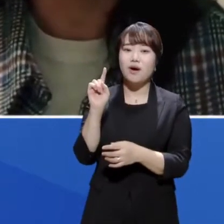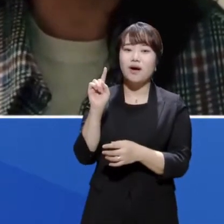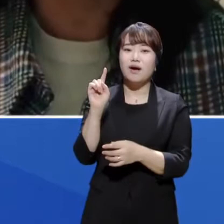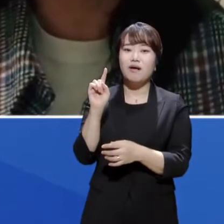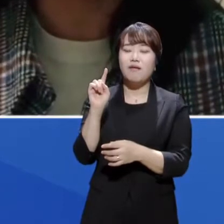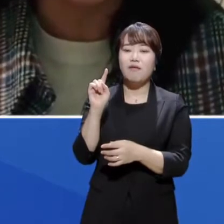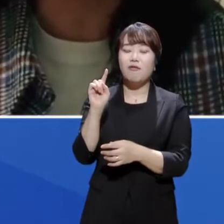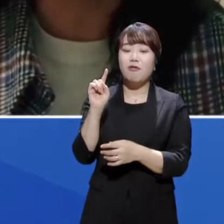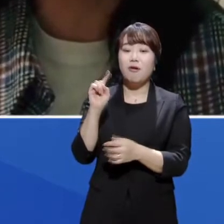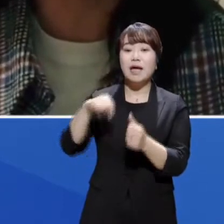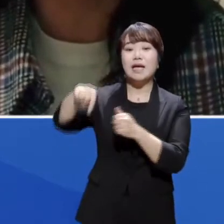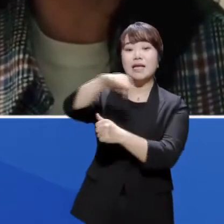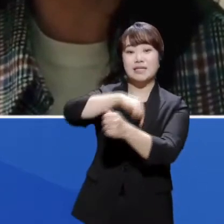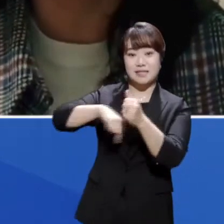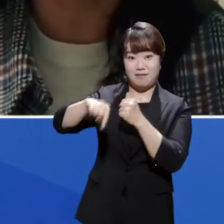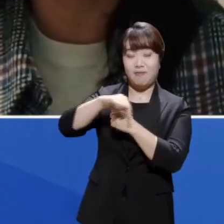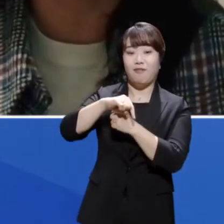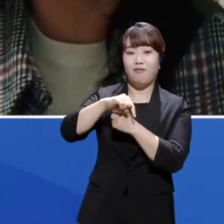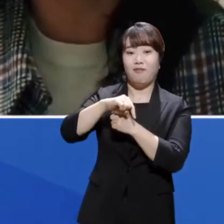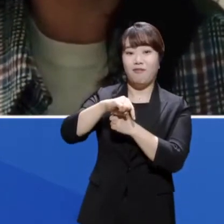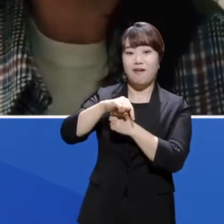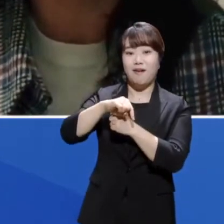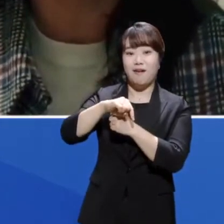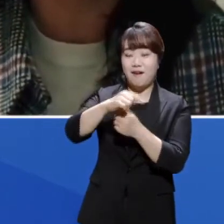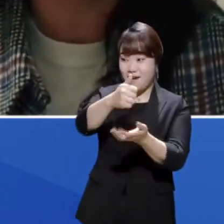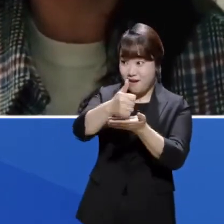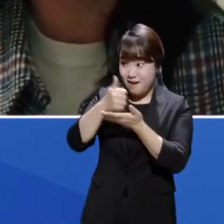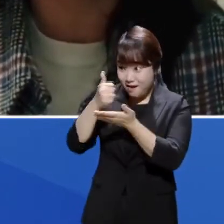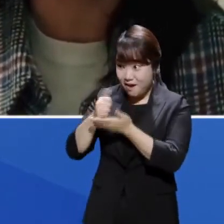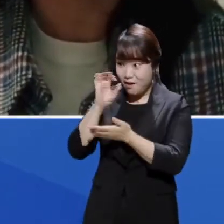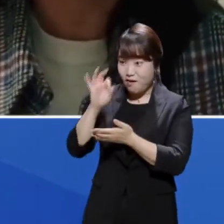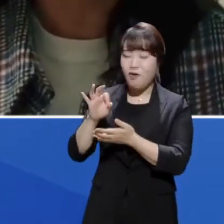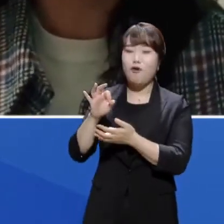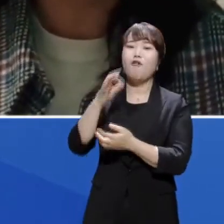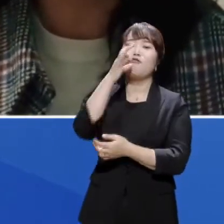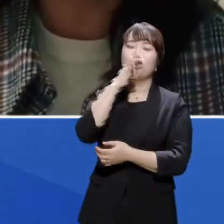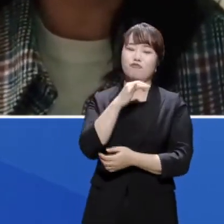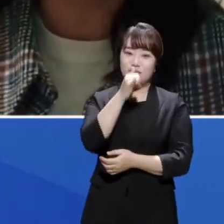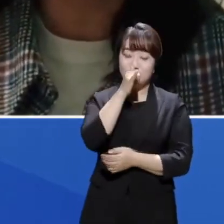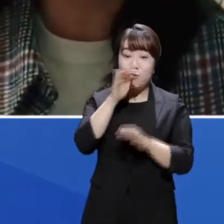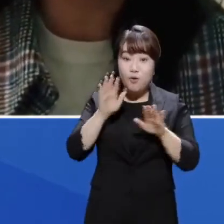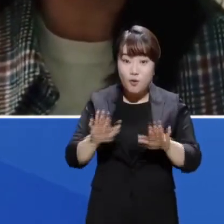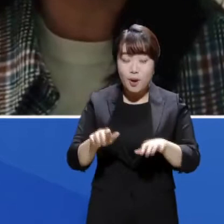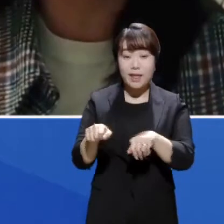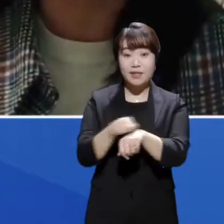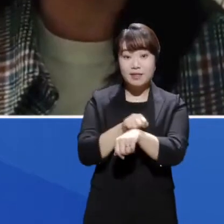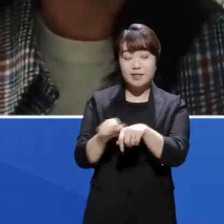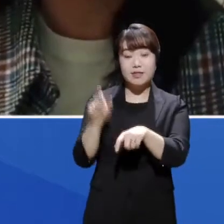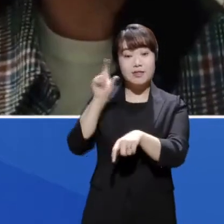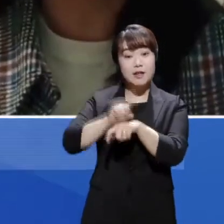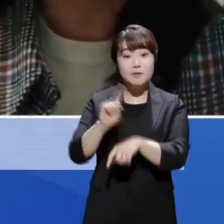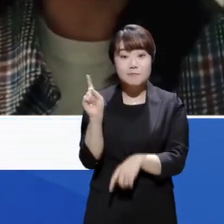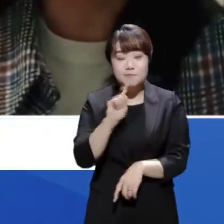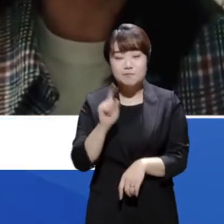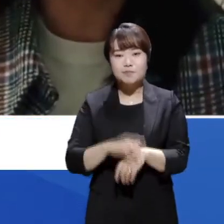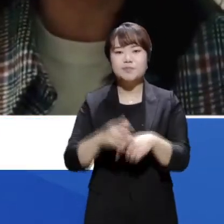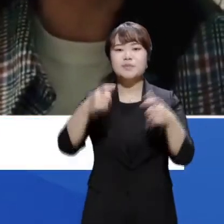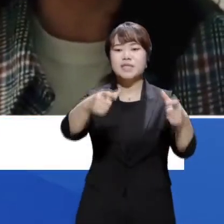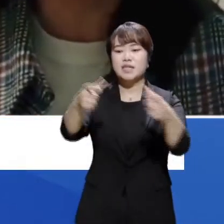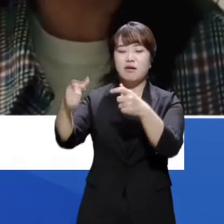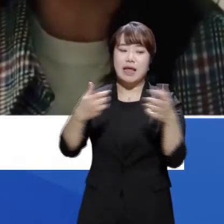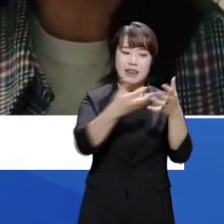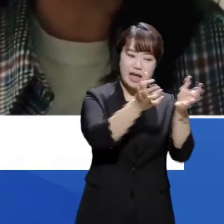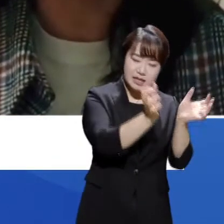있는 그 장을 여는 것만으로도 굉장히 의미가 크다라고 생각을 하고 올해 같은 경우는 더 특별한 건 지역의